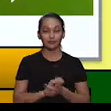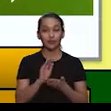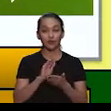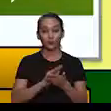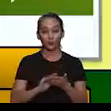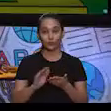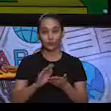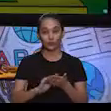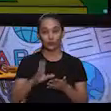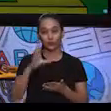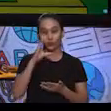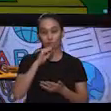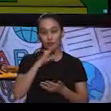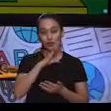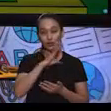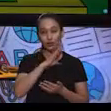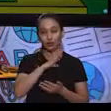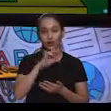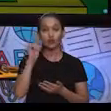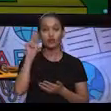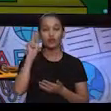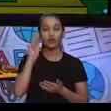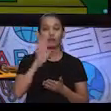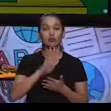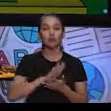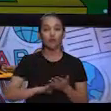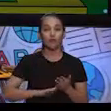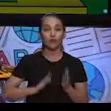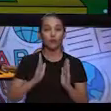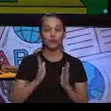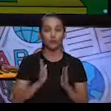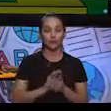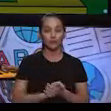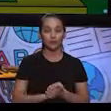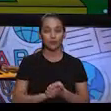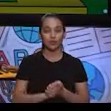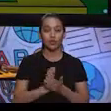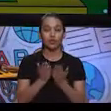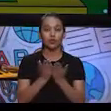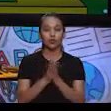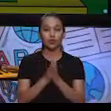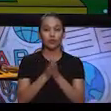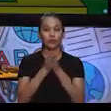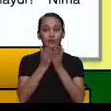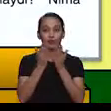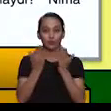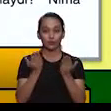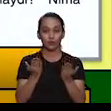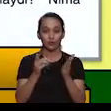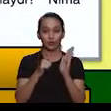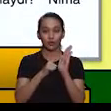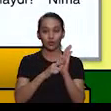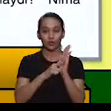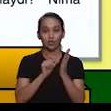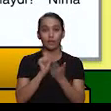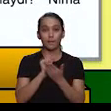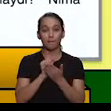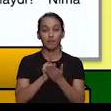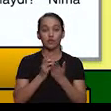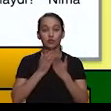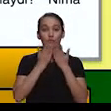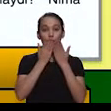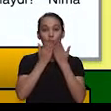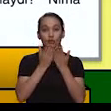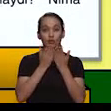Yozishga ulgurgan bo'lsangiz, darsimizni davom ettiramiz. Darsligimizni ochamiz. 7-mashq.